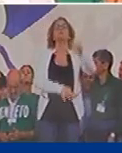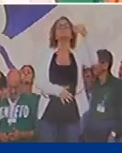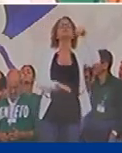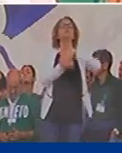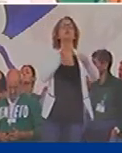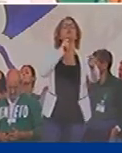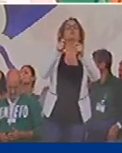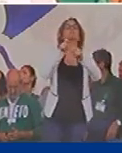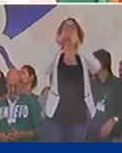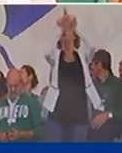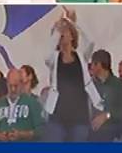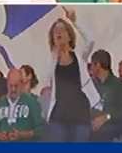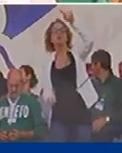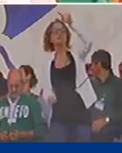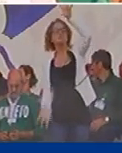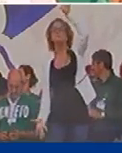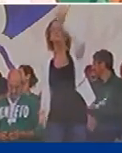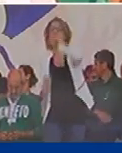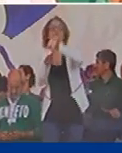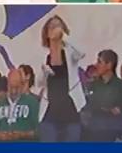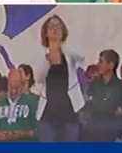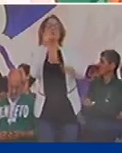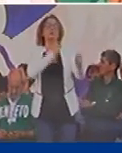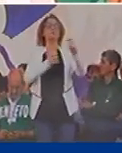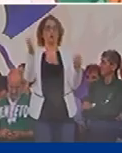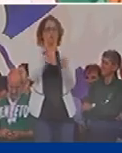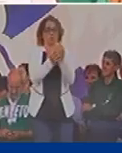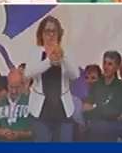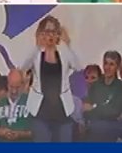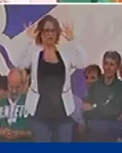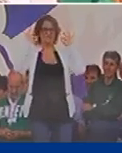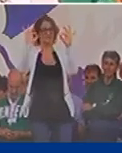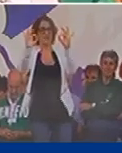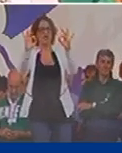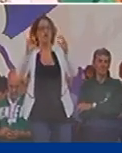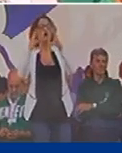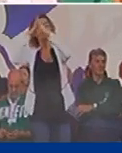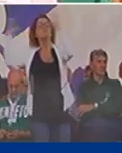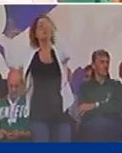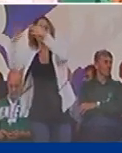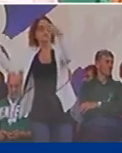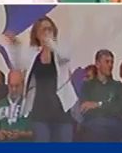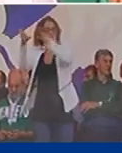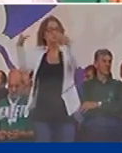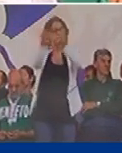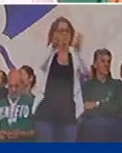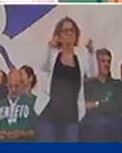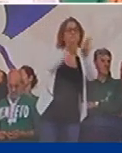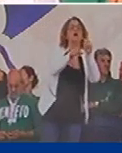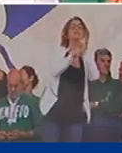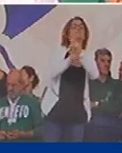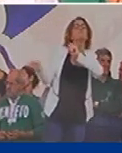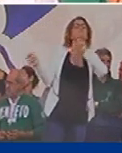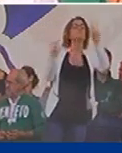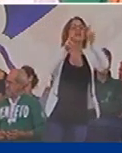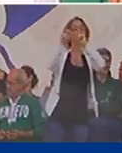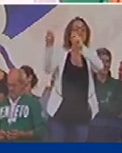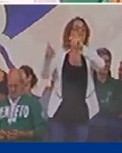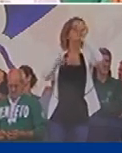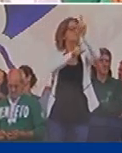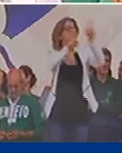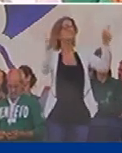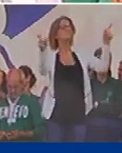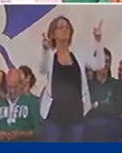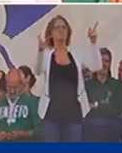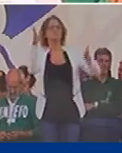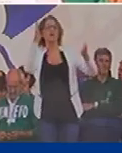unicamente un centro commerciale che non produce più niente, dove le fabbriche chiudono, che vende a dei lombotomizzati